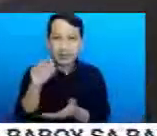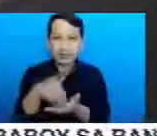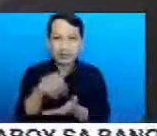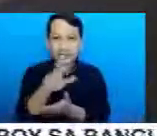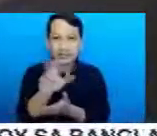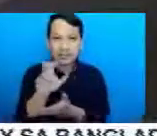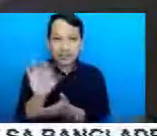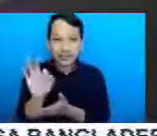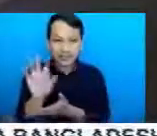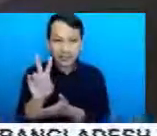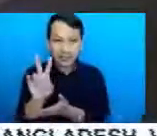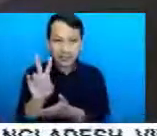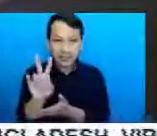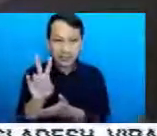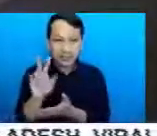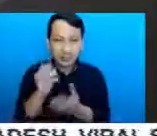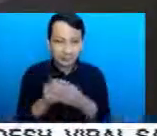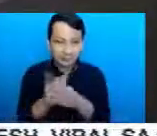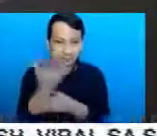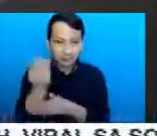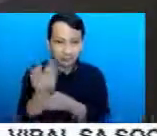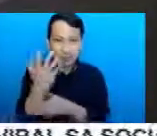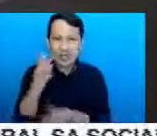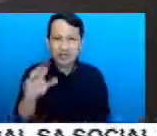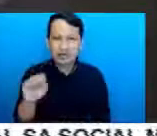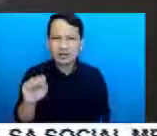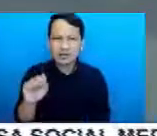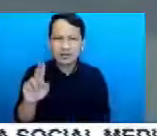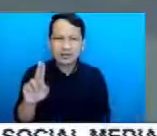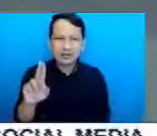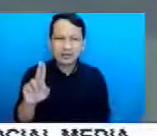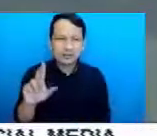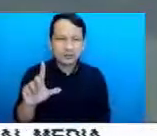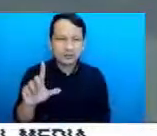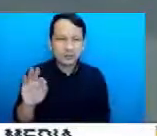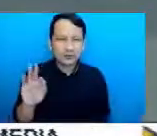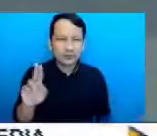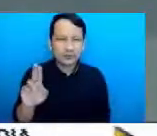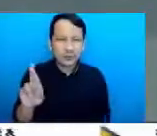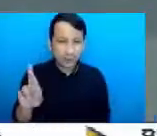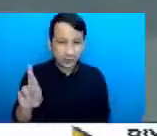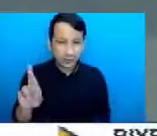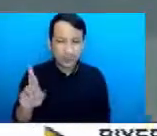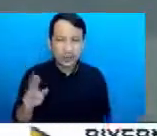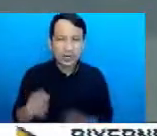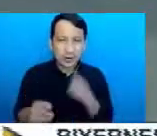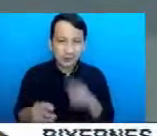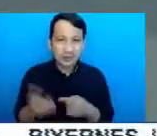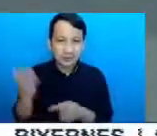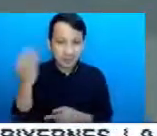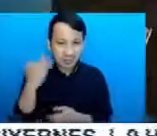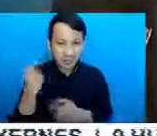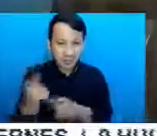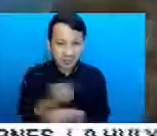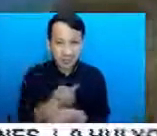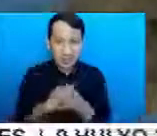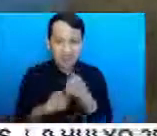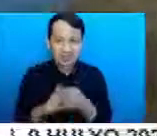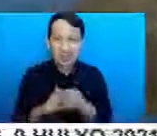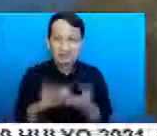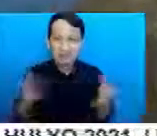Gani, maaaring umabot sa kalahating milyon ang kinakailangang ilikas kung lumala ang sitwasyon.